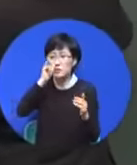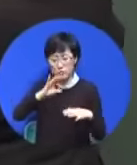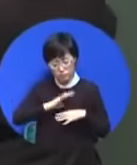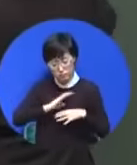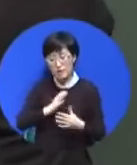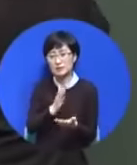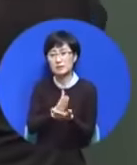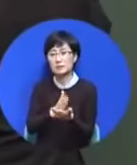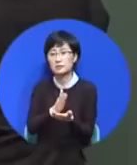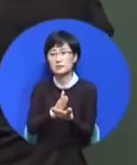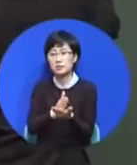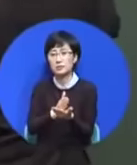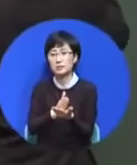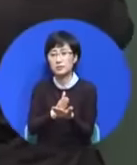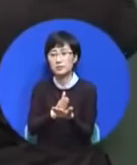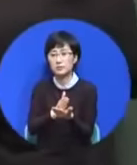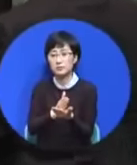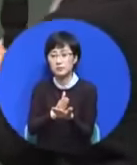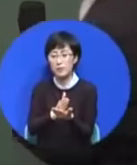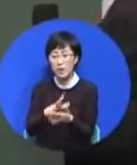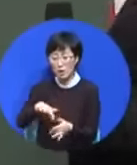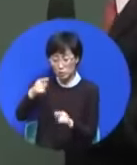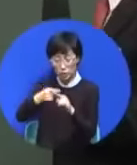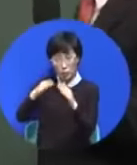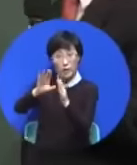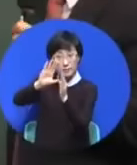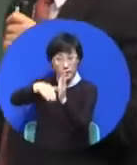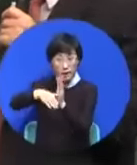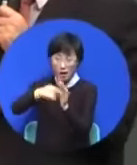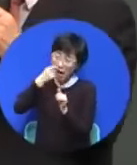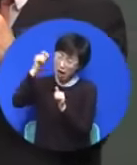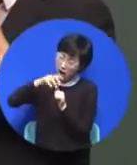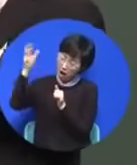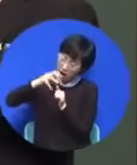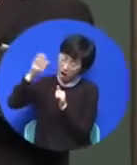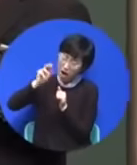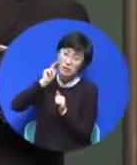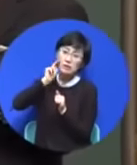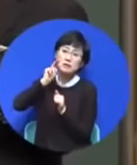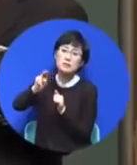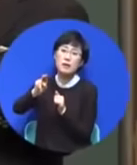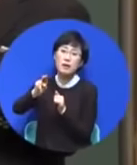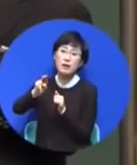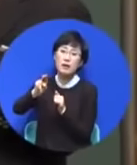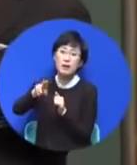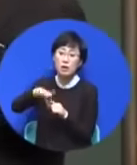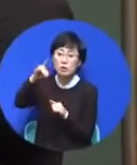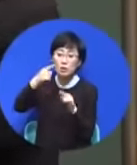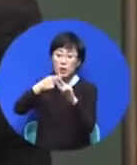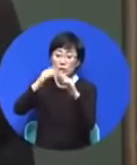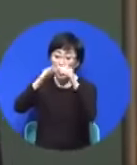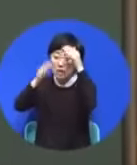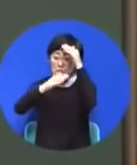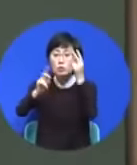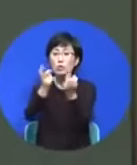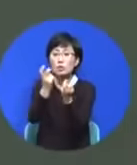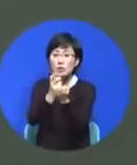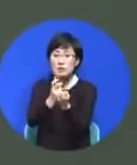과정 한참 피 날때 어떻게 했습니까 하나님이 하신 일입니다